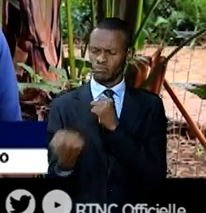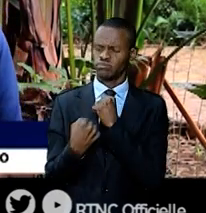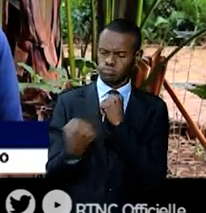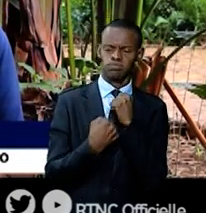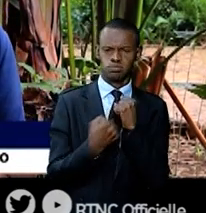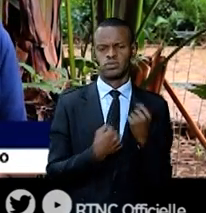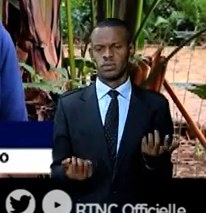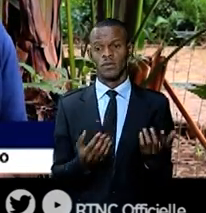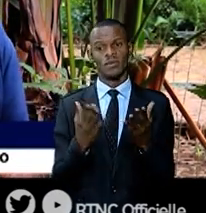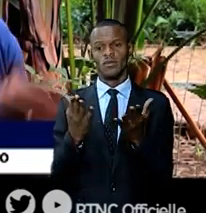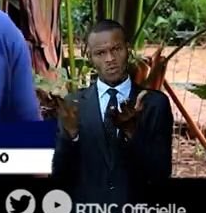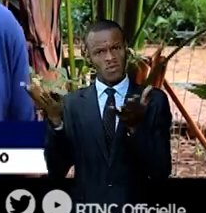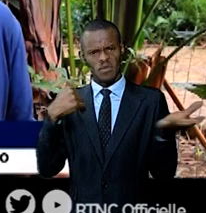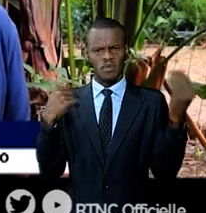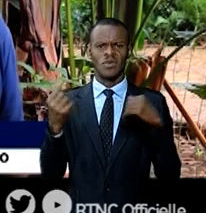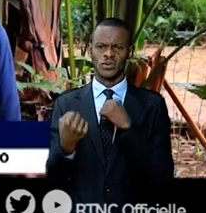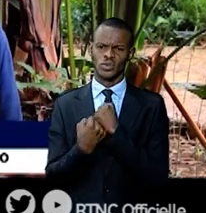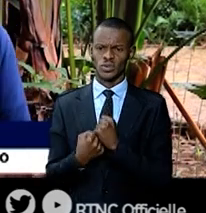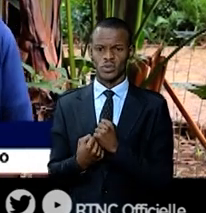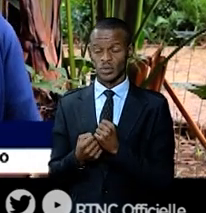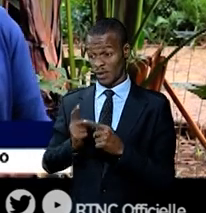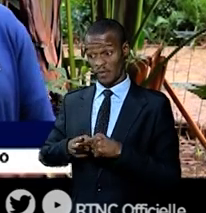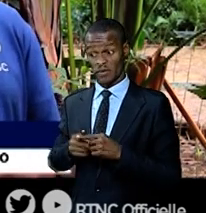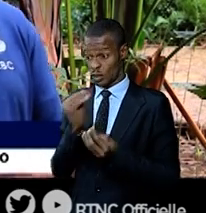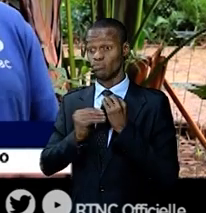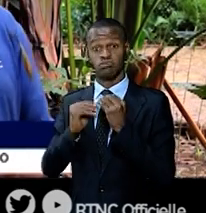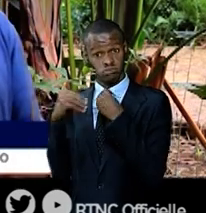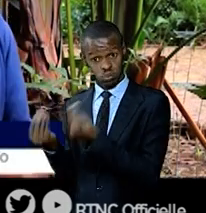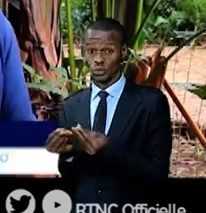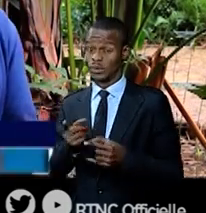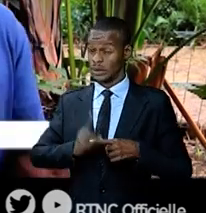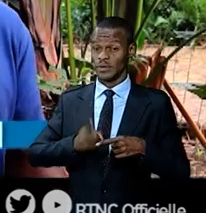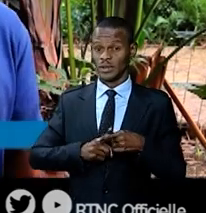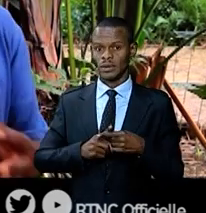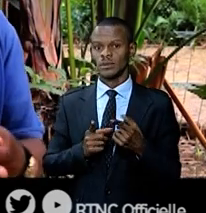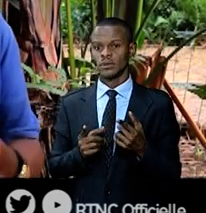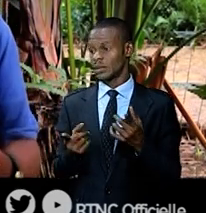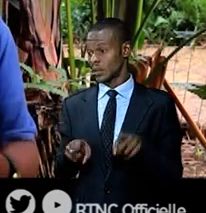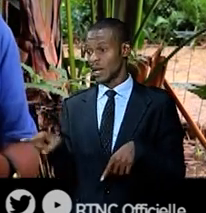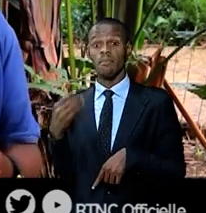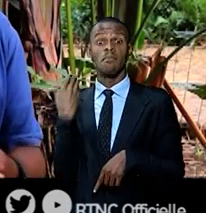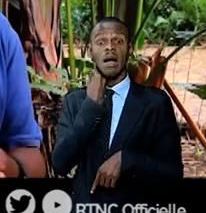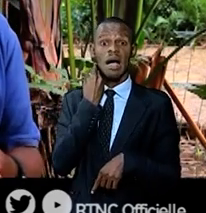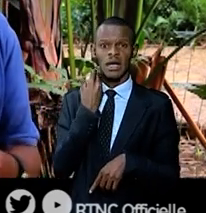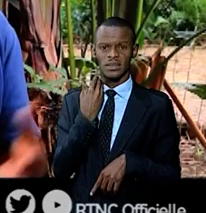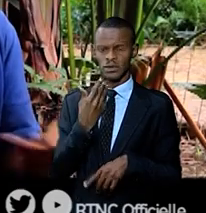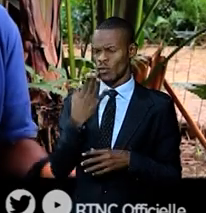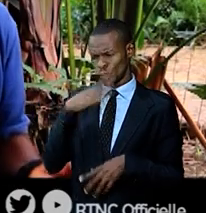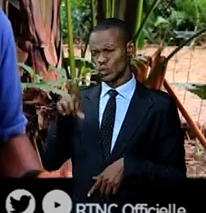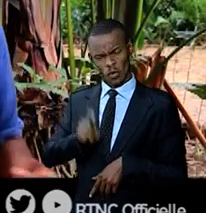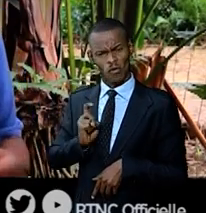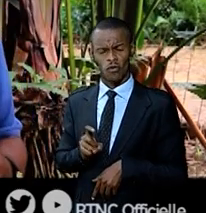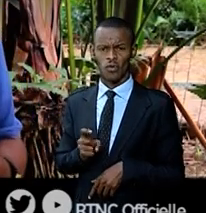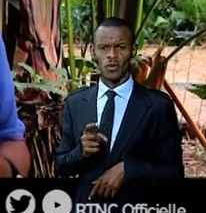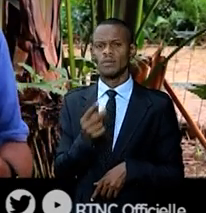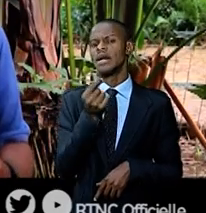c'est vraiment la première difficulté que nous avons, nourrir tous ces bonobos. Parfois, quand ils tombent malades, ils doivent aussi avoir des soins médicaux. Tout ça,